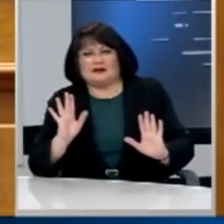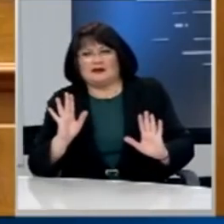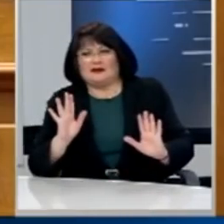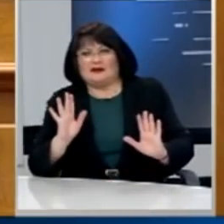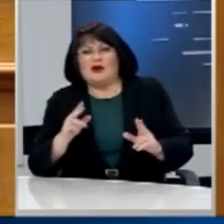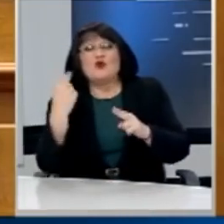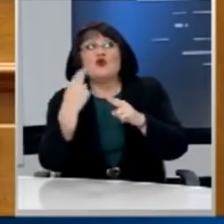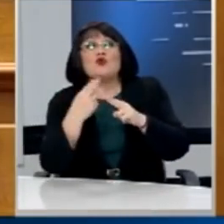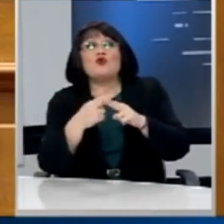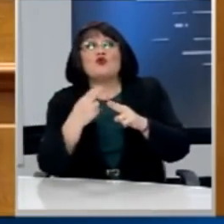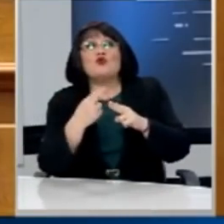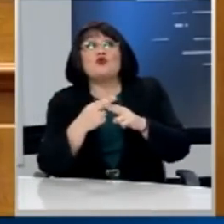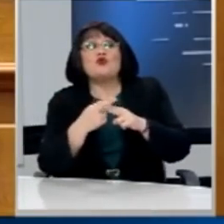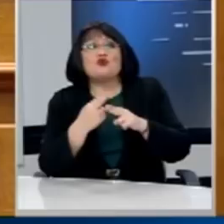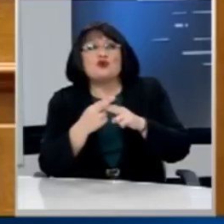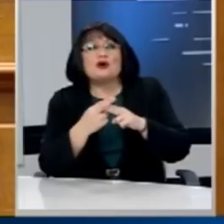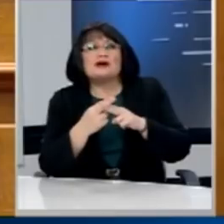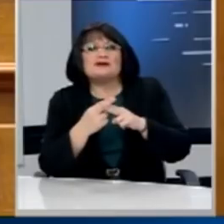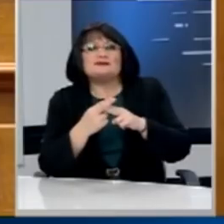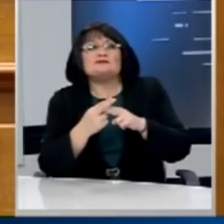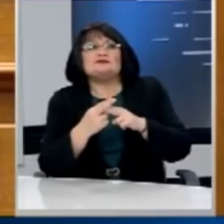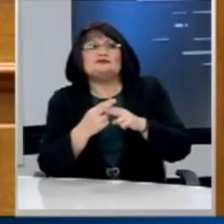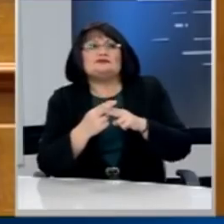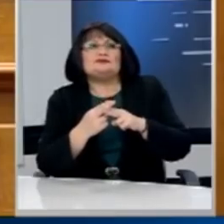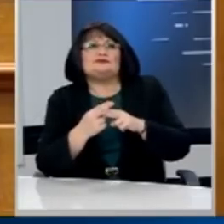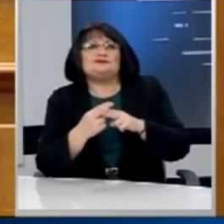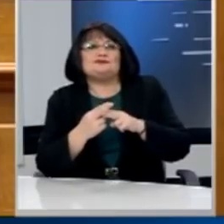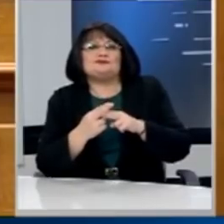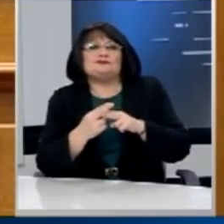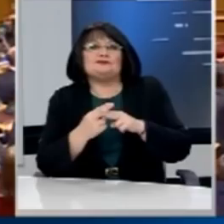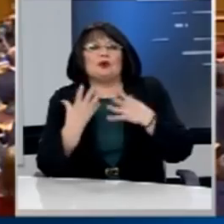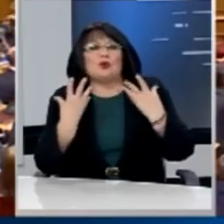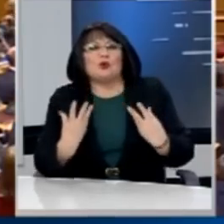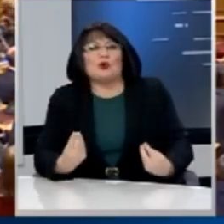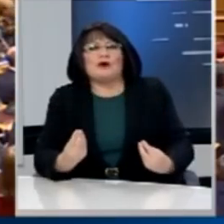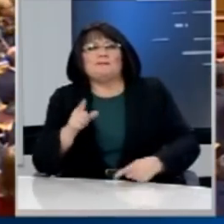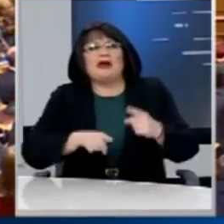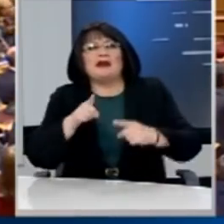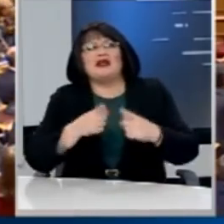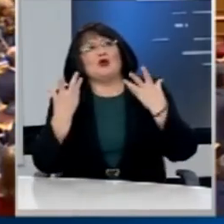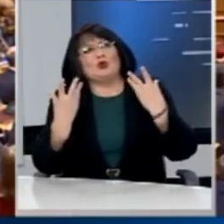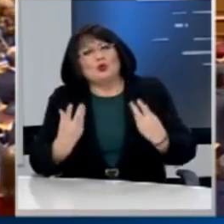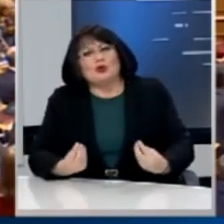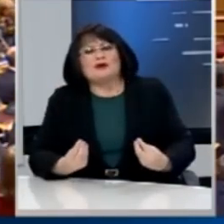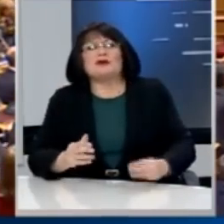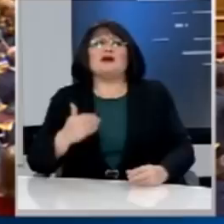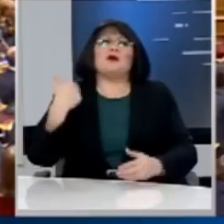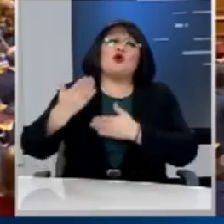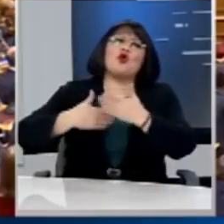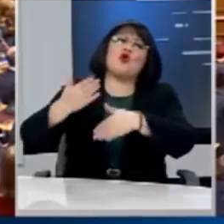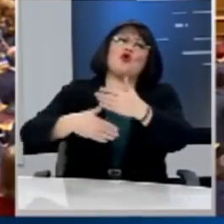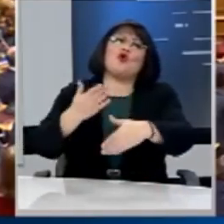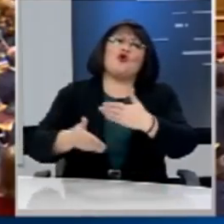της κέραιας σημασίας τους, στην οποία εθίστηκαν κάποιοι ύστερα από